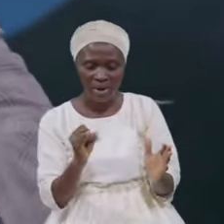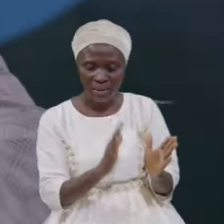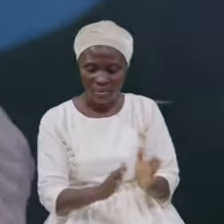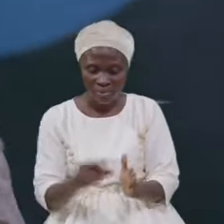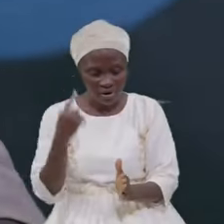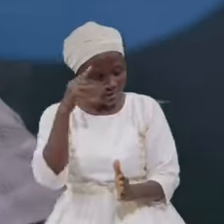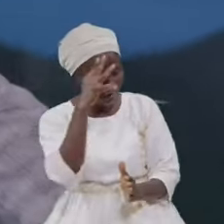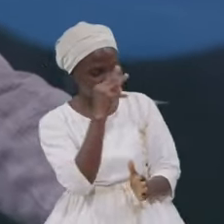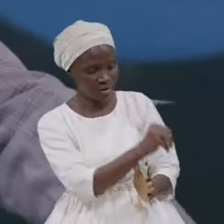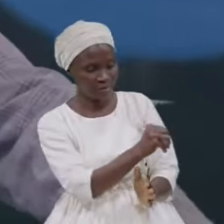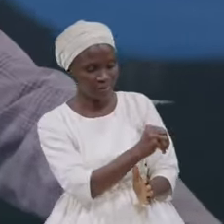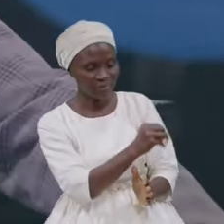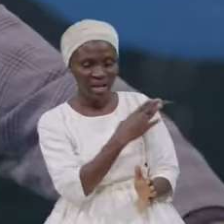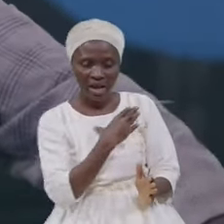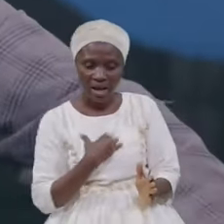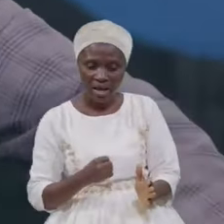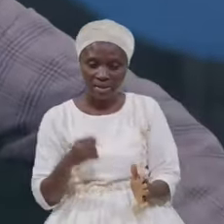Et celui qui allait préparer, viens, viens, monte, monte.